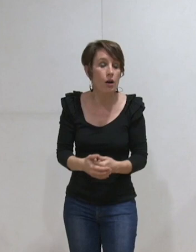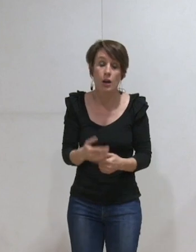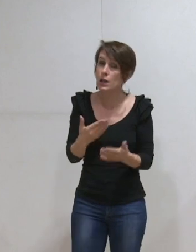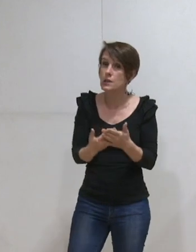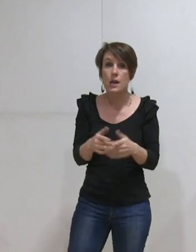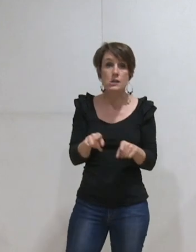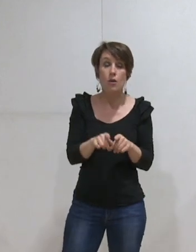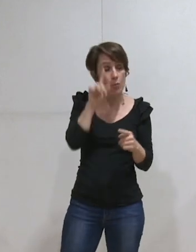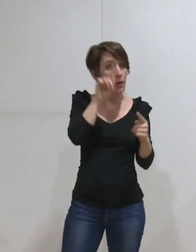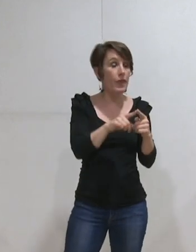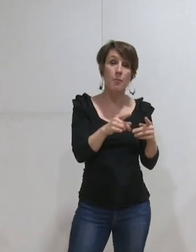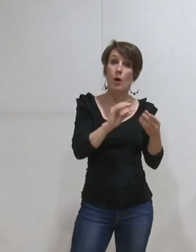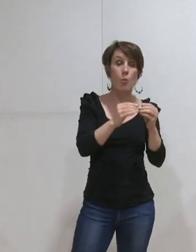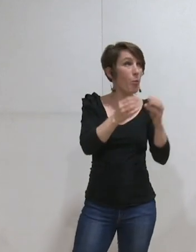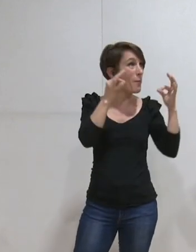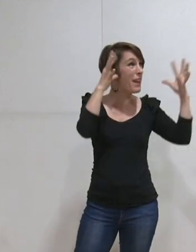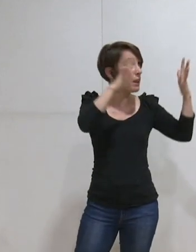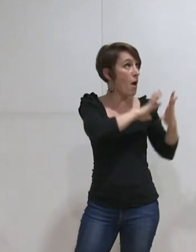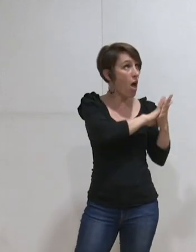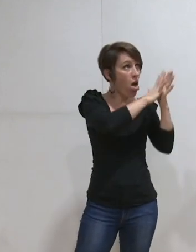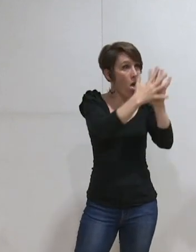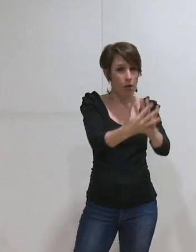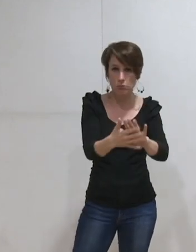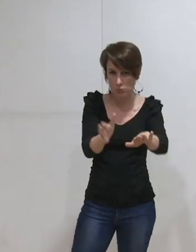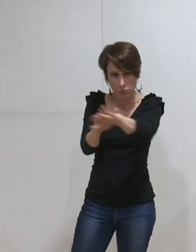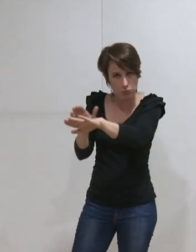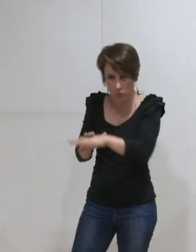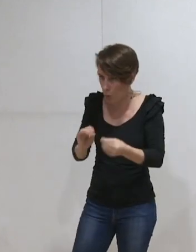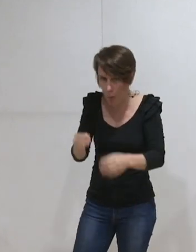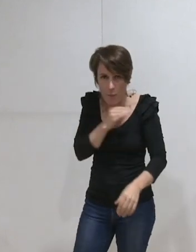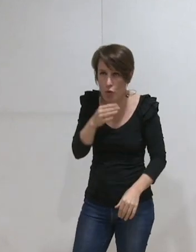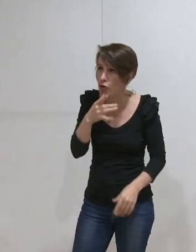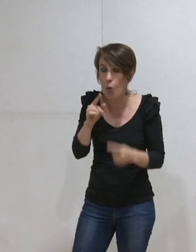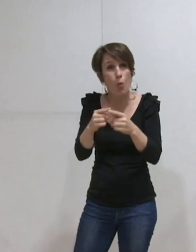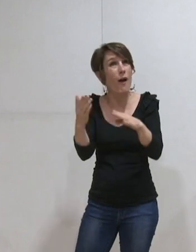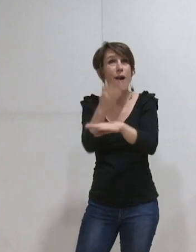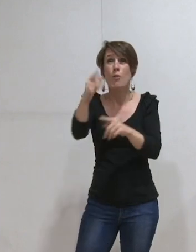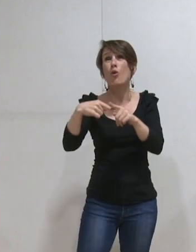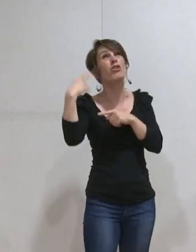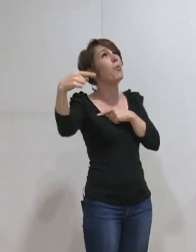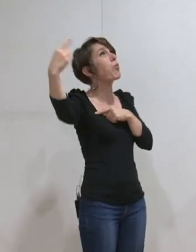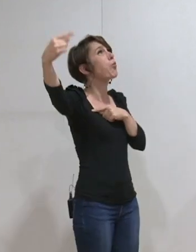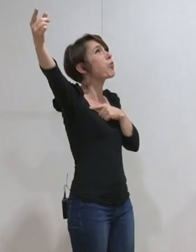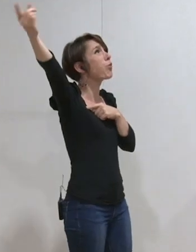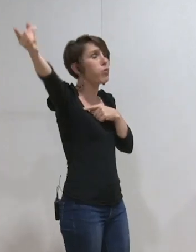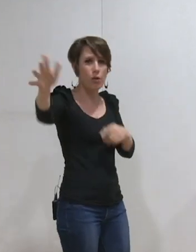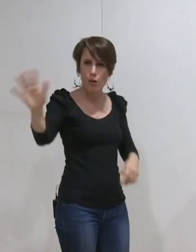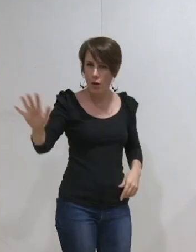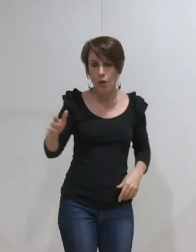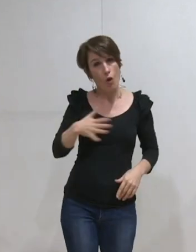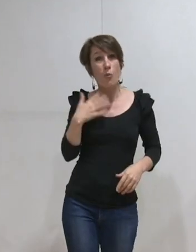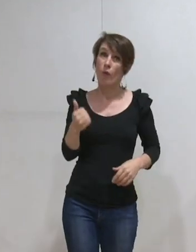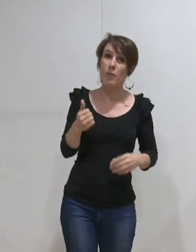climatique un petit problème de priorité et d'urgence nous partageons peut-être les objectifs ultimes on aimerait bien que les réglement climatiqu soi